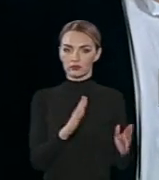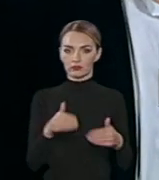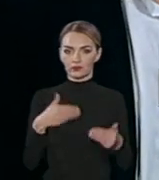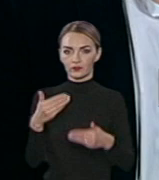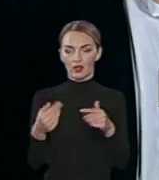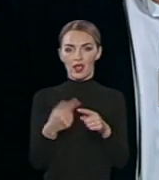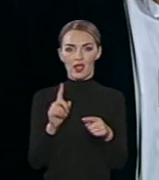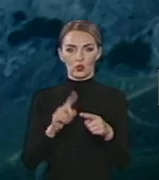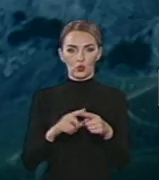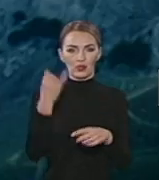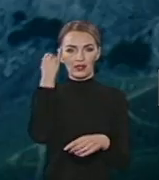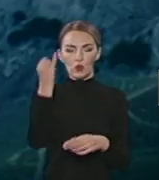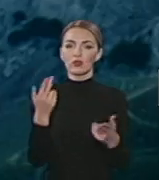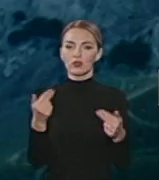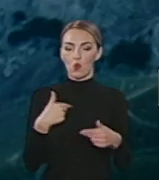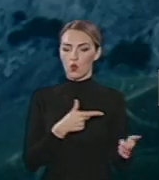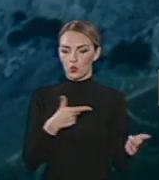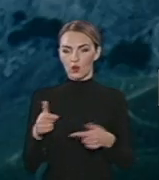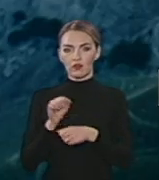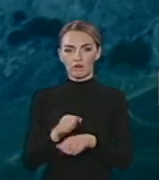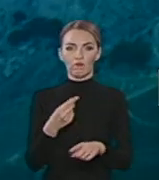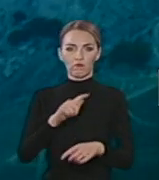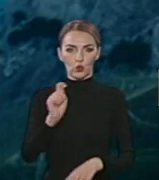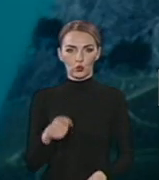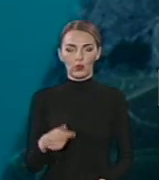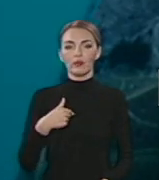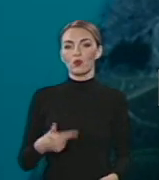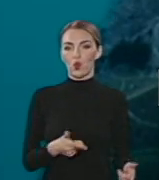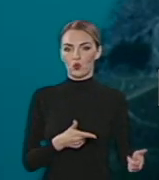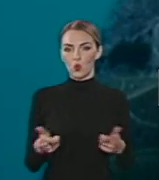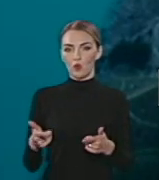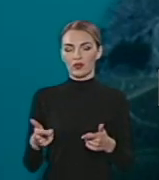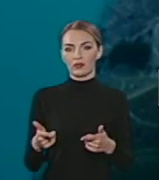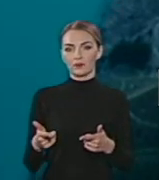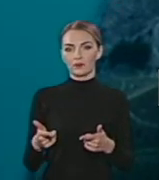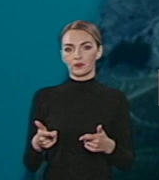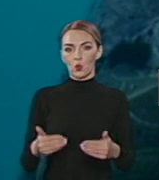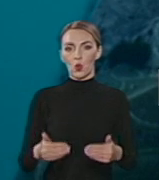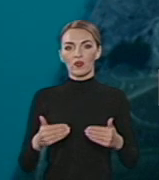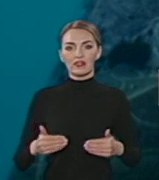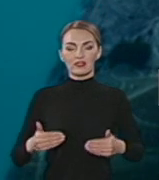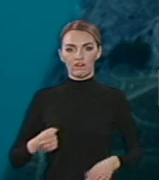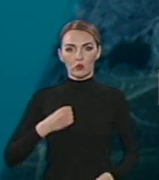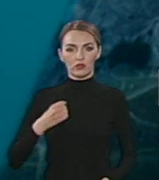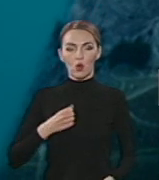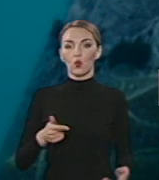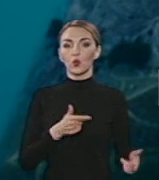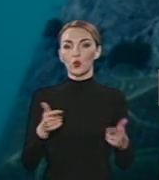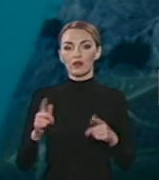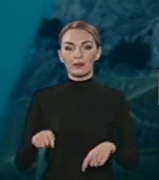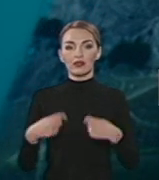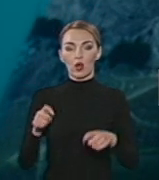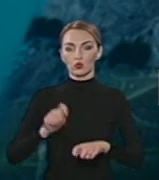продвигал эту идею, что да, мы готовы остановить эту войну, мы готовы отвести войска, мы готовы даже